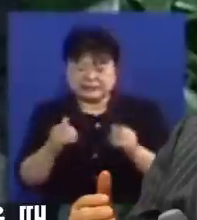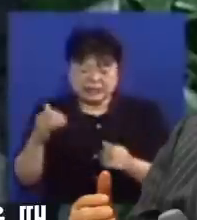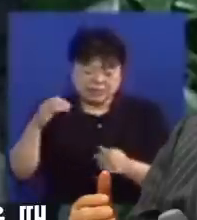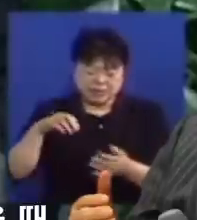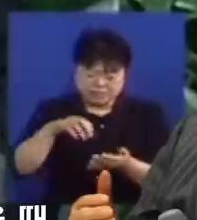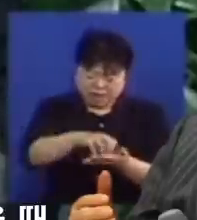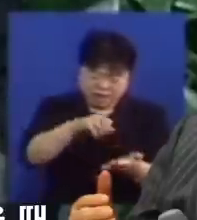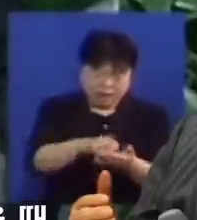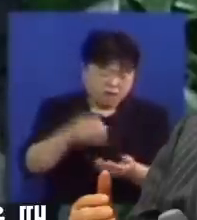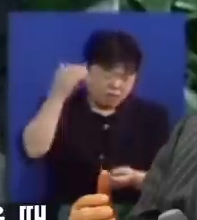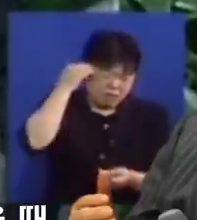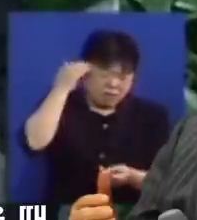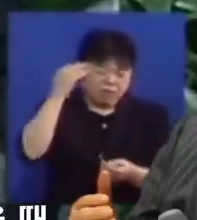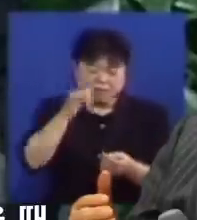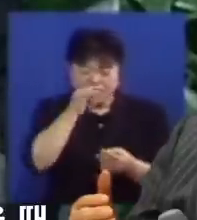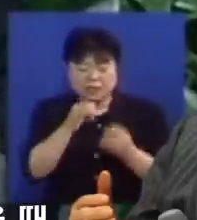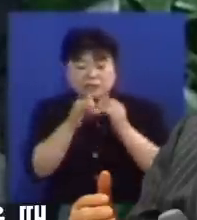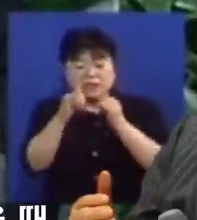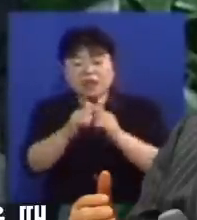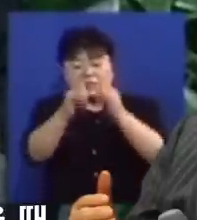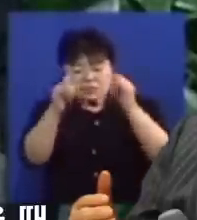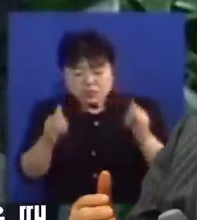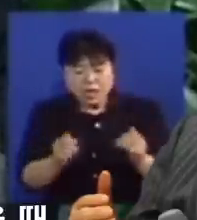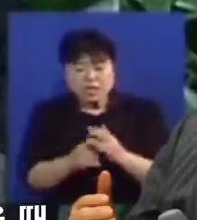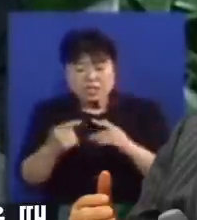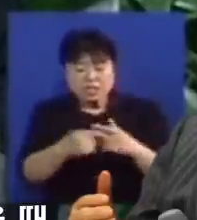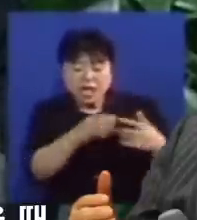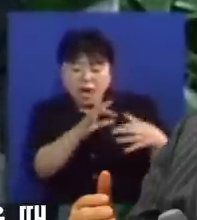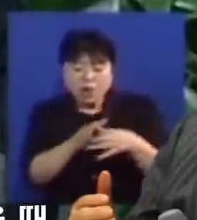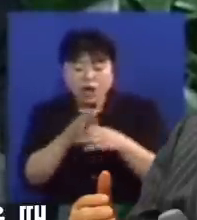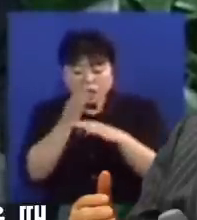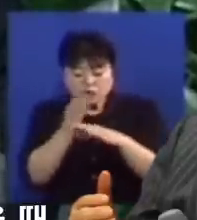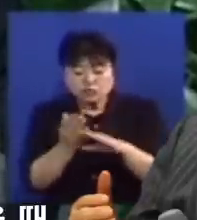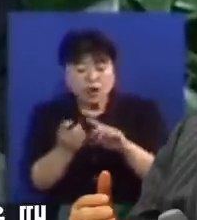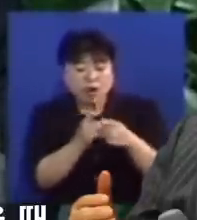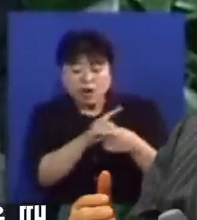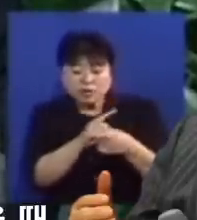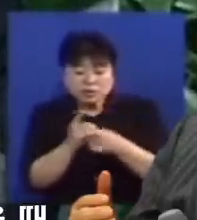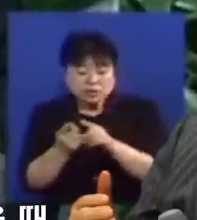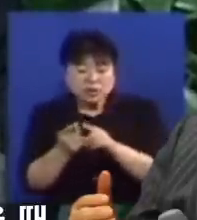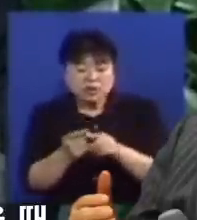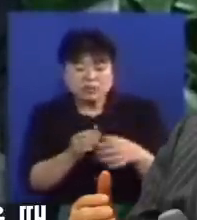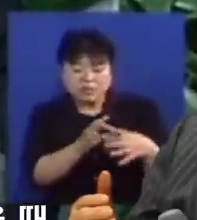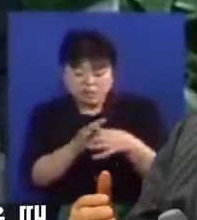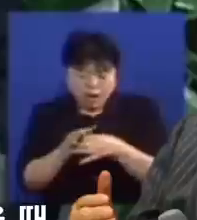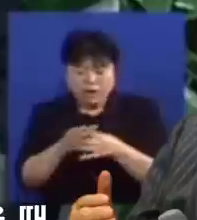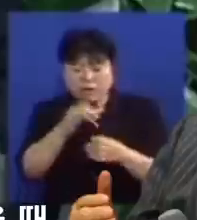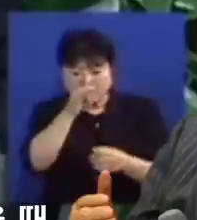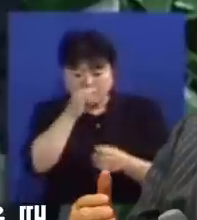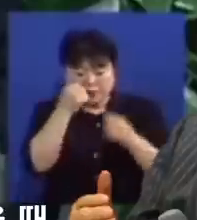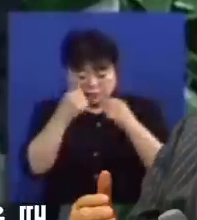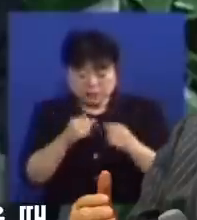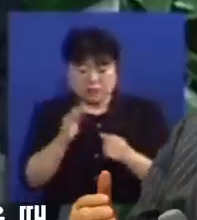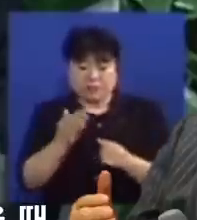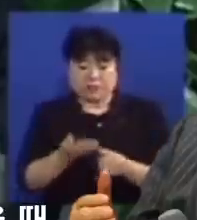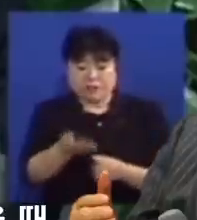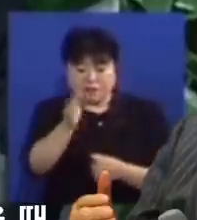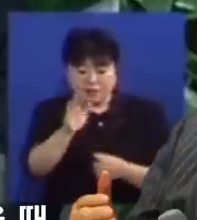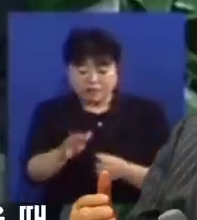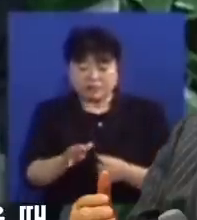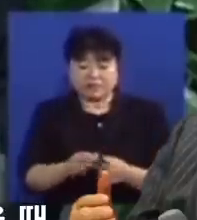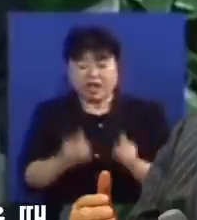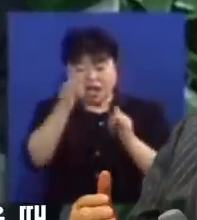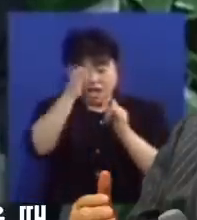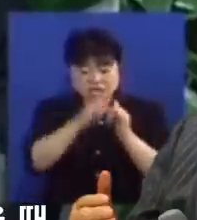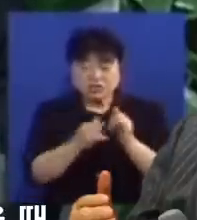공격을 다합니다. 인간사회는 이처럼 이해관계를 중심으로 서로 간의 긴밀한 관계를 주고받으며 살아갑니다. 그러나